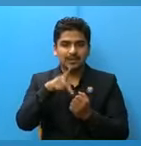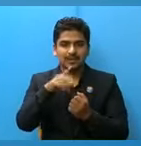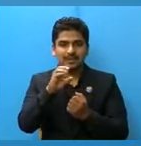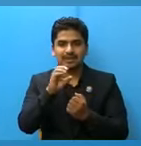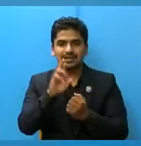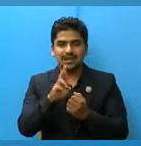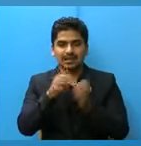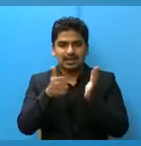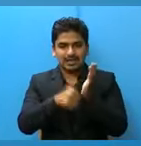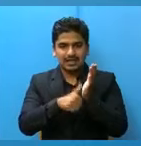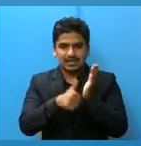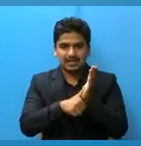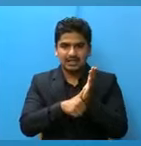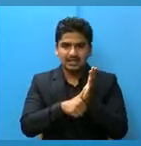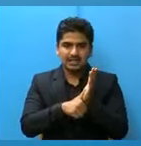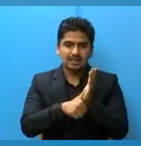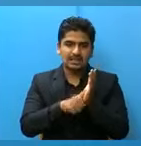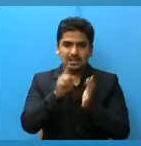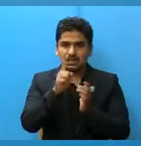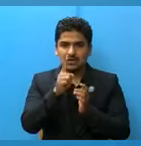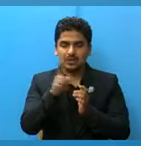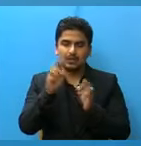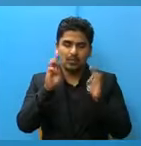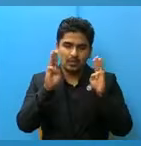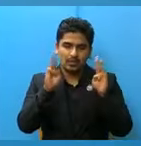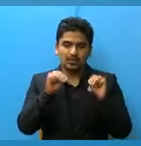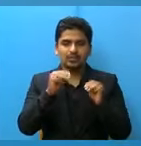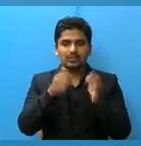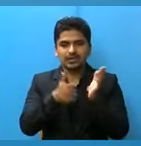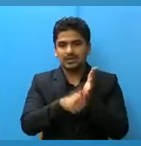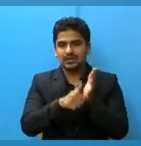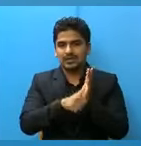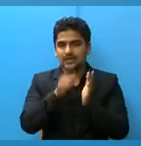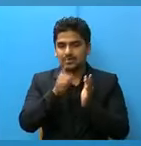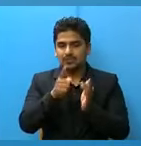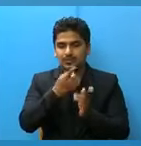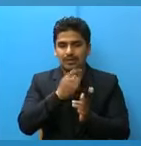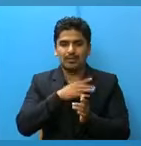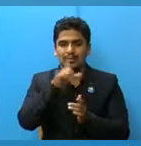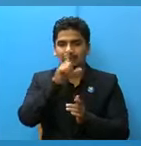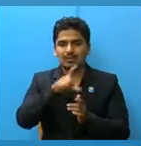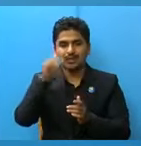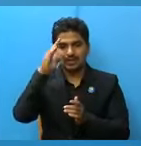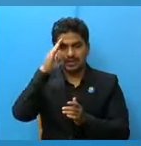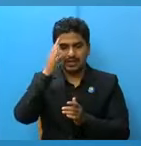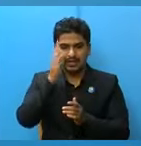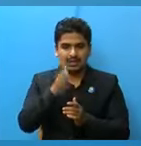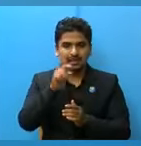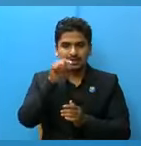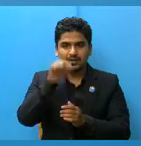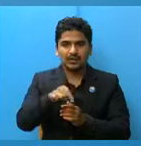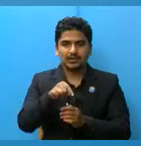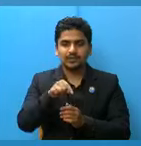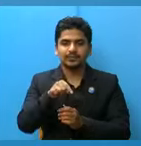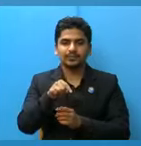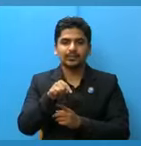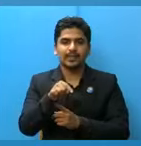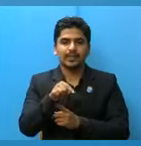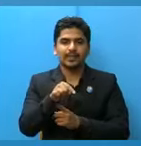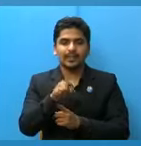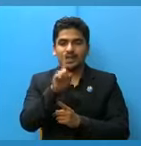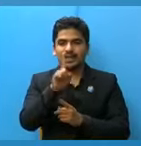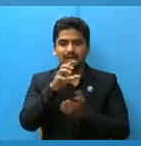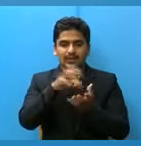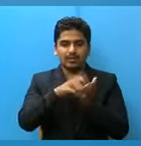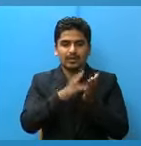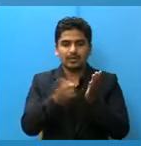टेस्ट चाहिए यवड़ा महत्त पूर्ण टेस्ट हो हम्रों नेपाल सरकारले अहले चाहिए यवड़ा एक